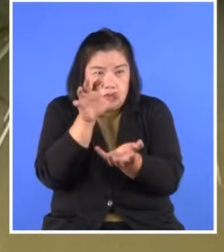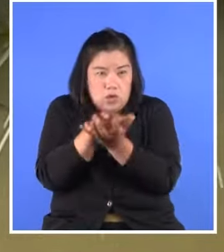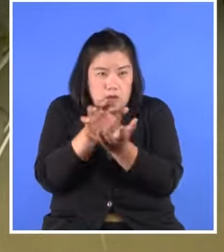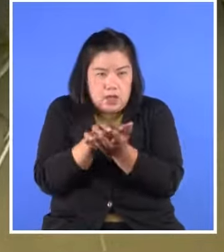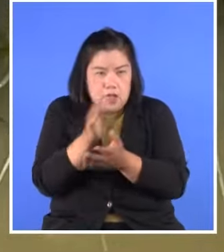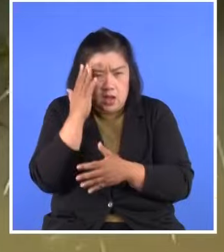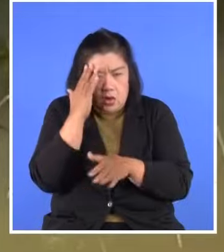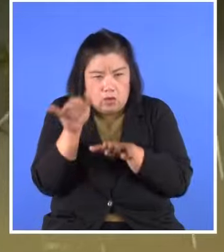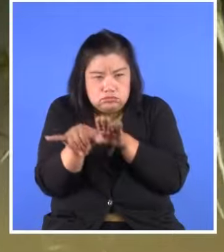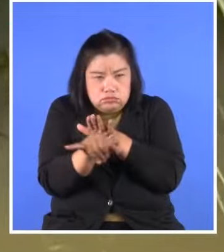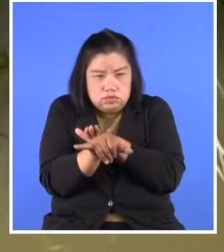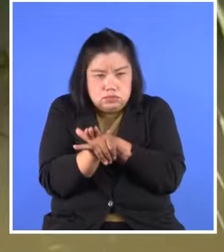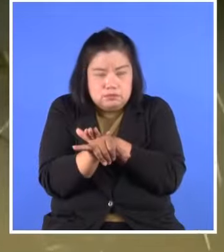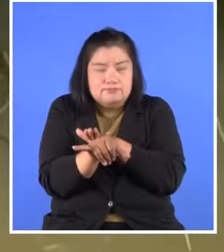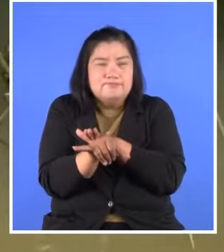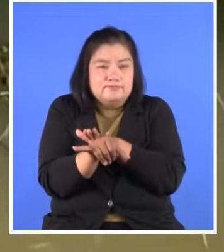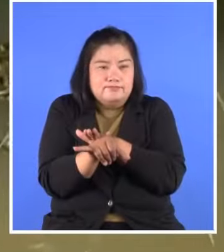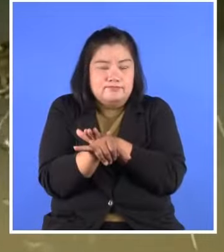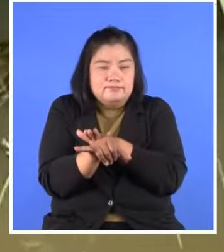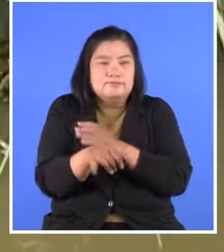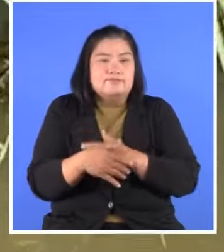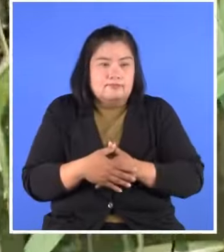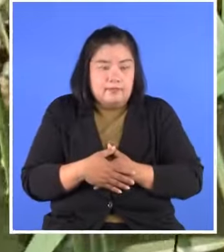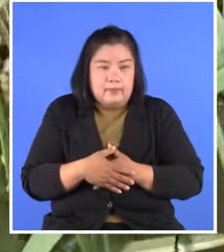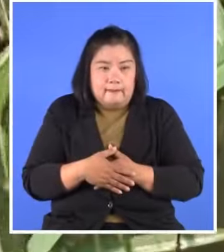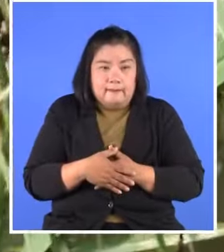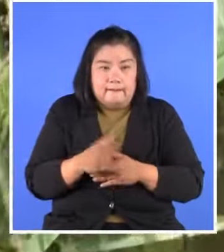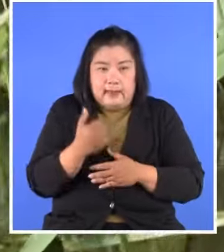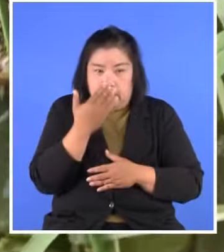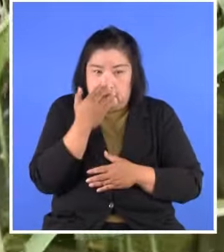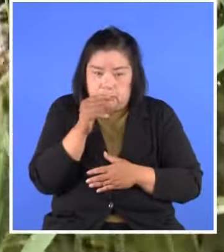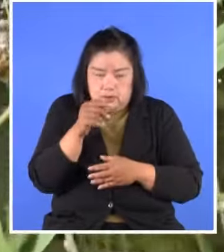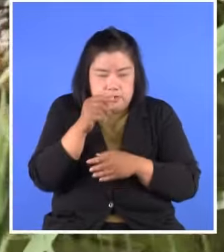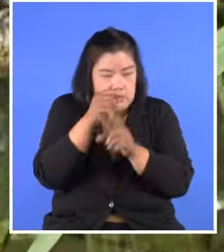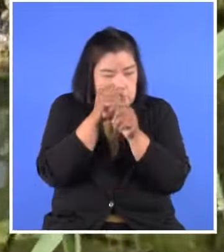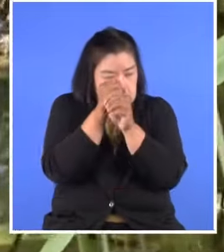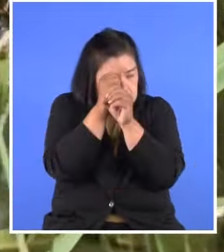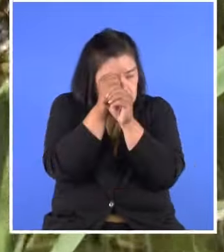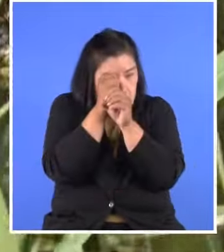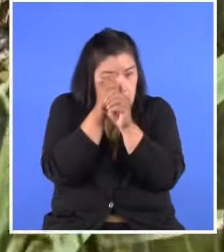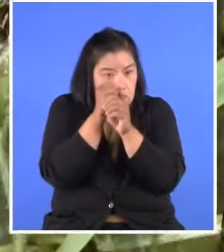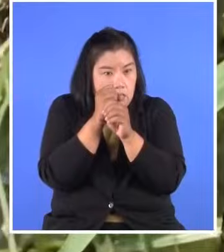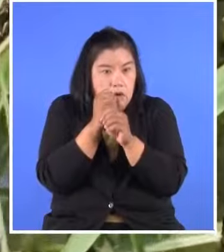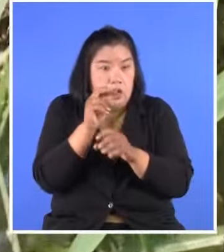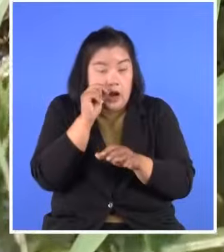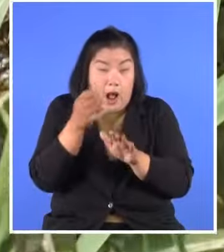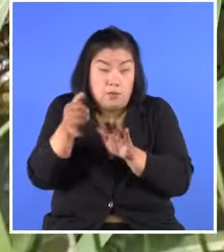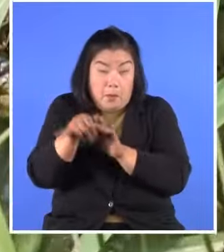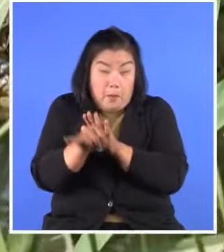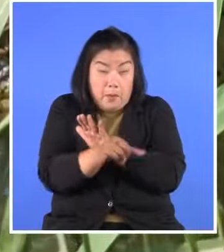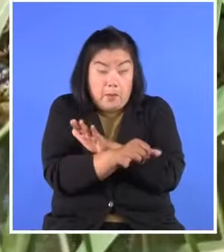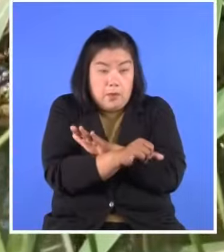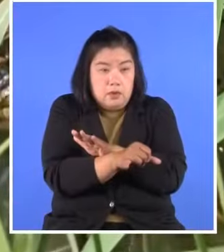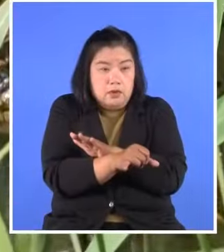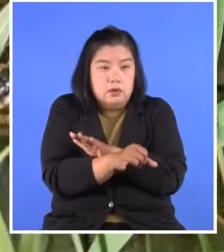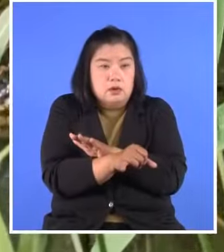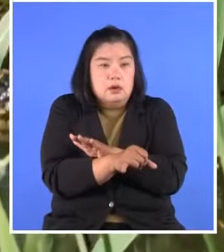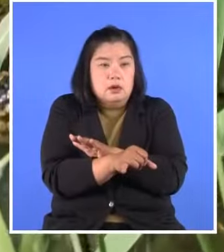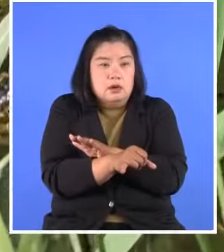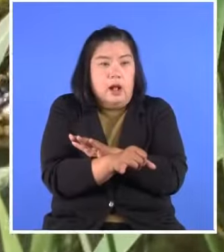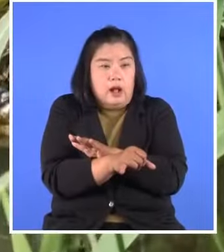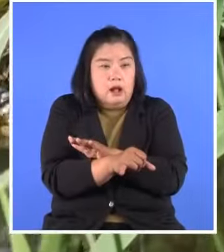อะไรแบบนี้นะครับทีนี้มีบางจังหวะนะครับเขาก็เอาไปใกล้ๆอ่ามุดหน้หนีฮะดำน้ำหนีเห็นแค่หัวเนี่ยตัว